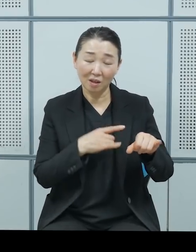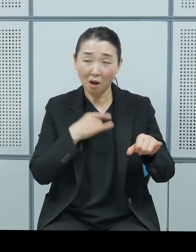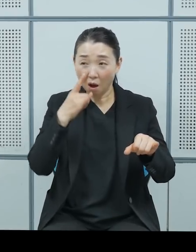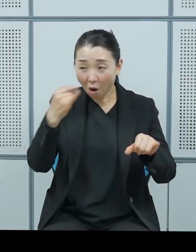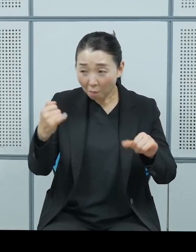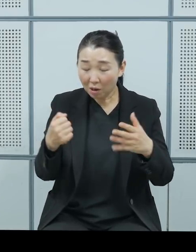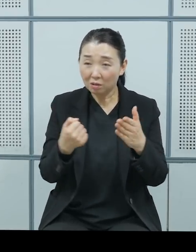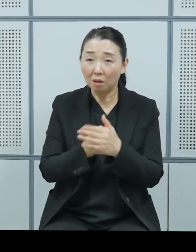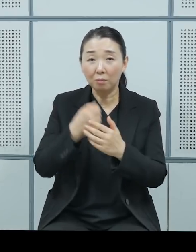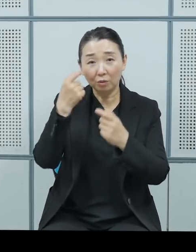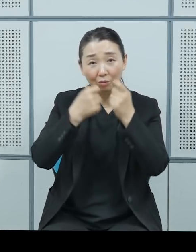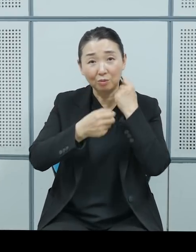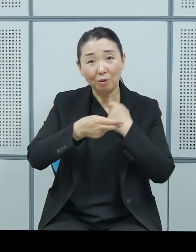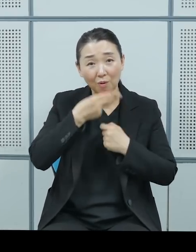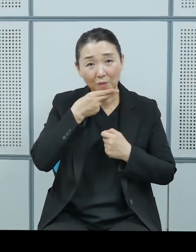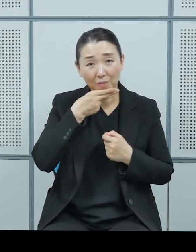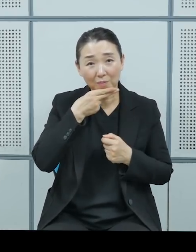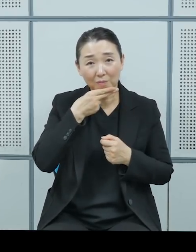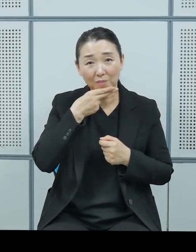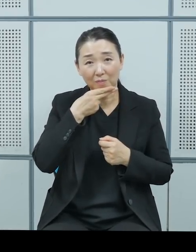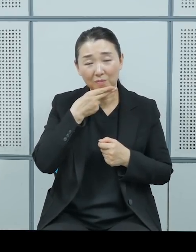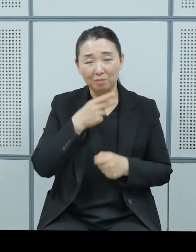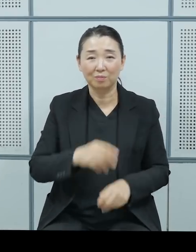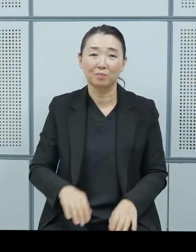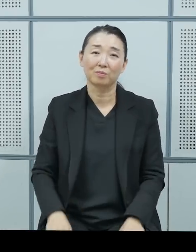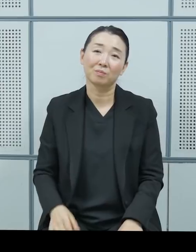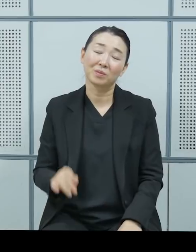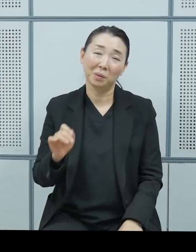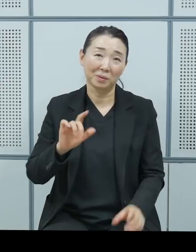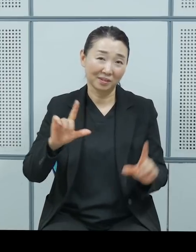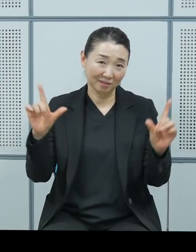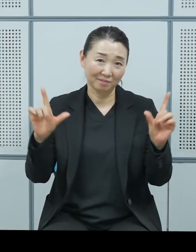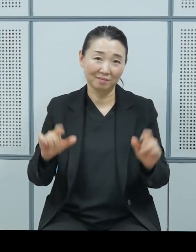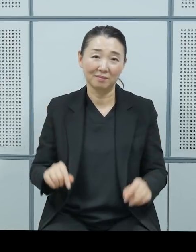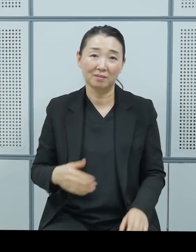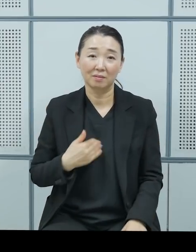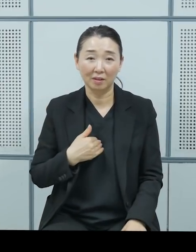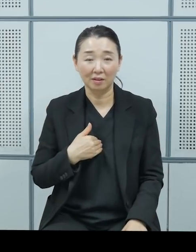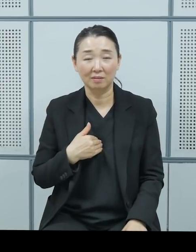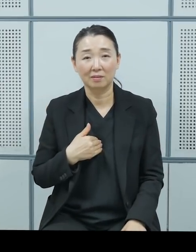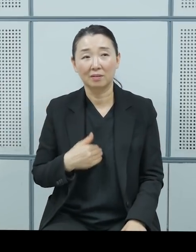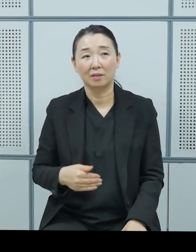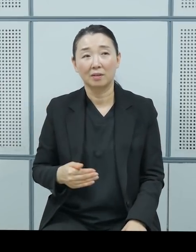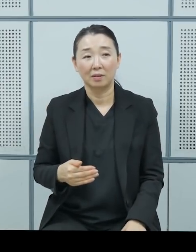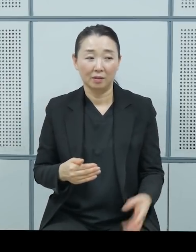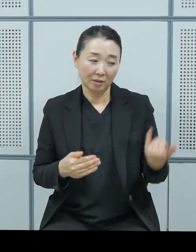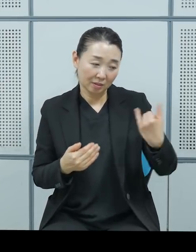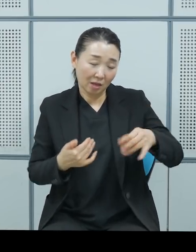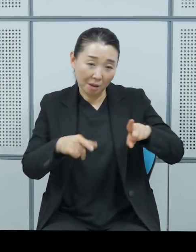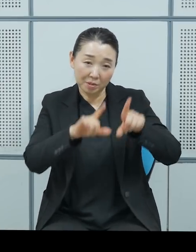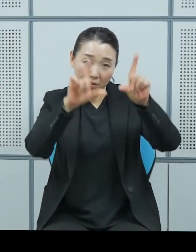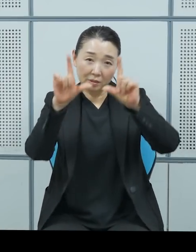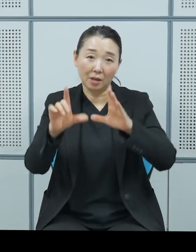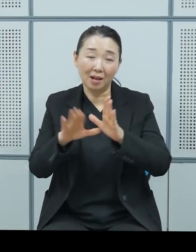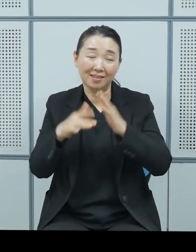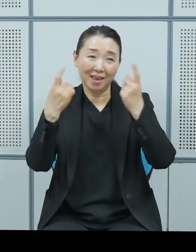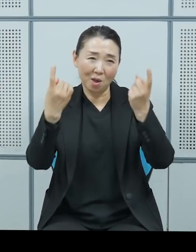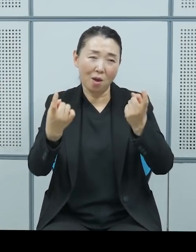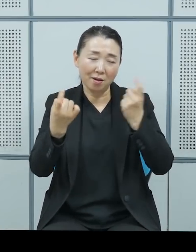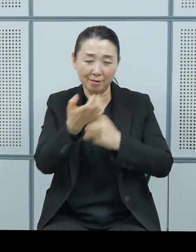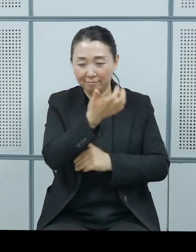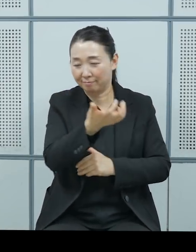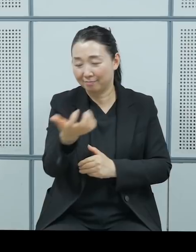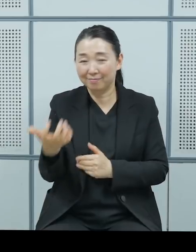엄마로 인해서 우는 아이들이 없었는데 네. 어느 날 이제 제가 아이들과 함께 살면서 여행을